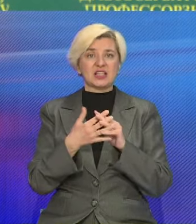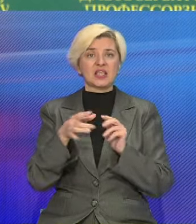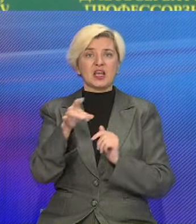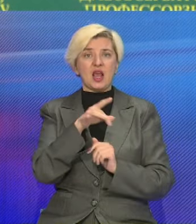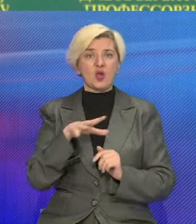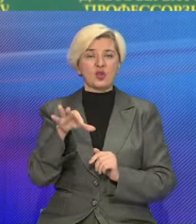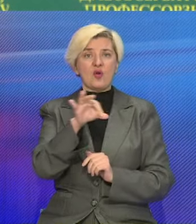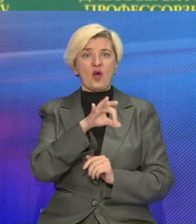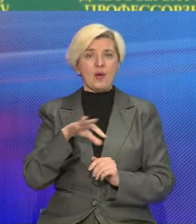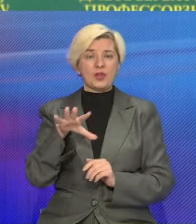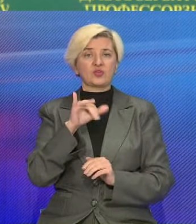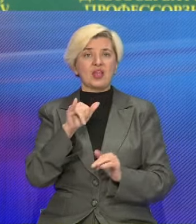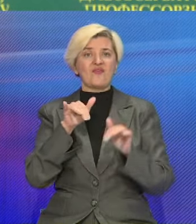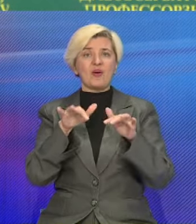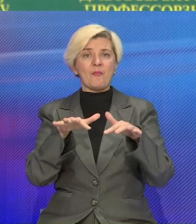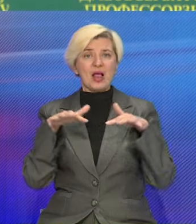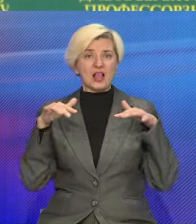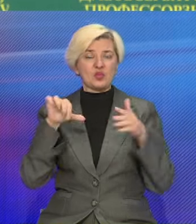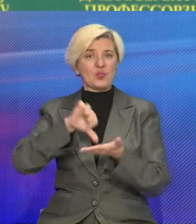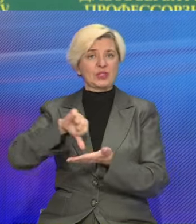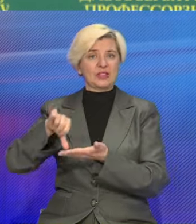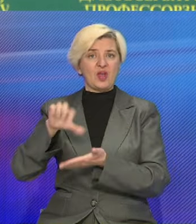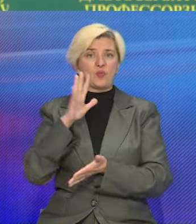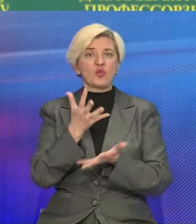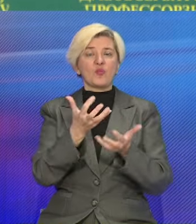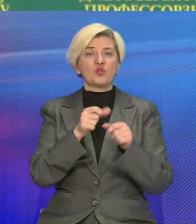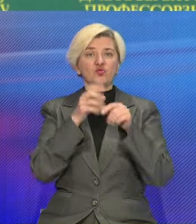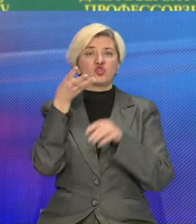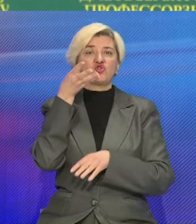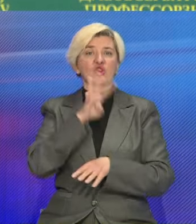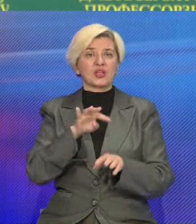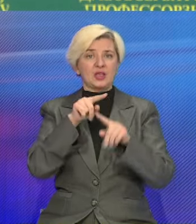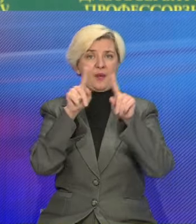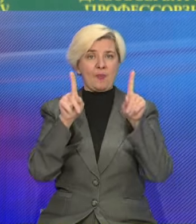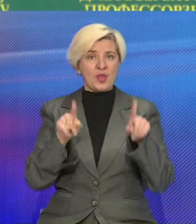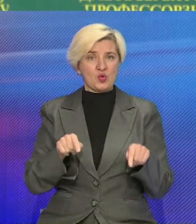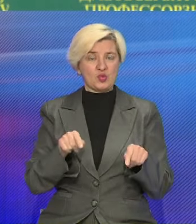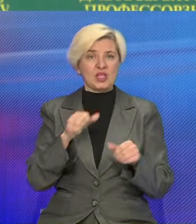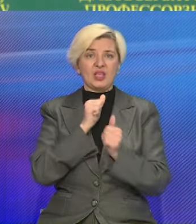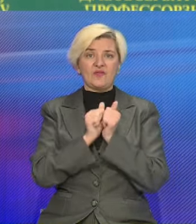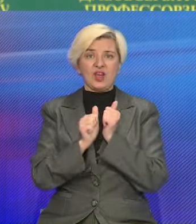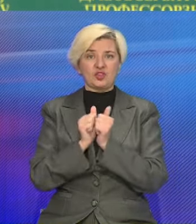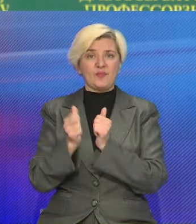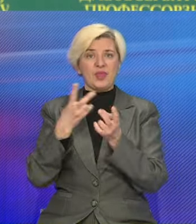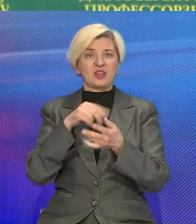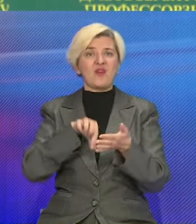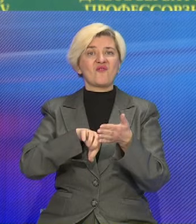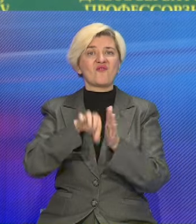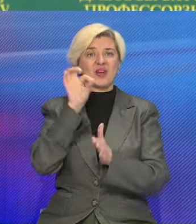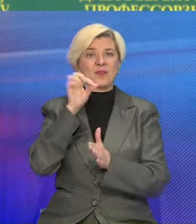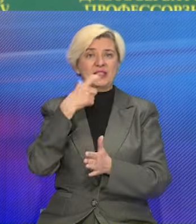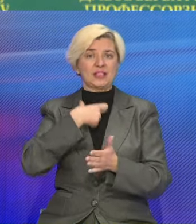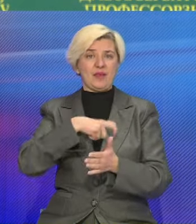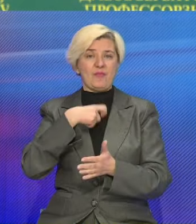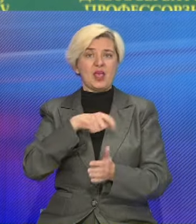і в палату представителей. Тобто люди можуть получати 4 бюлітеня, і за кожним треба вибірити себе депутата.